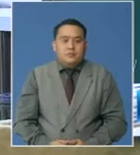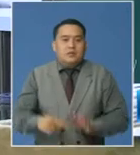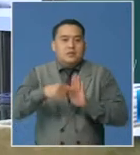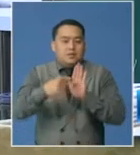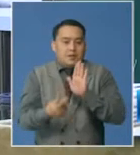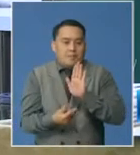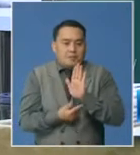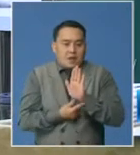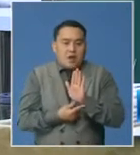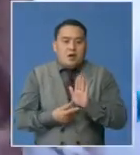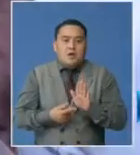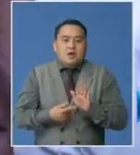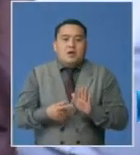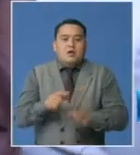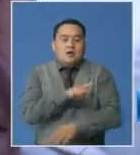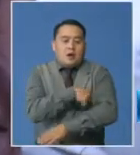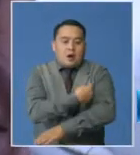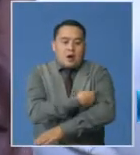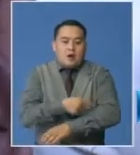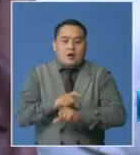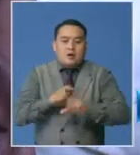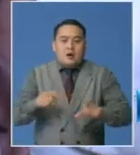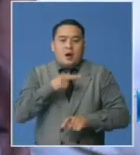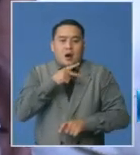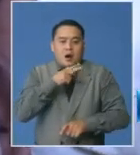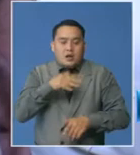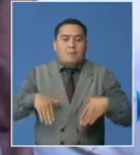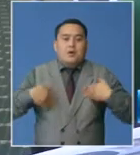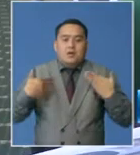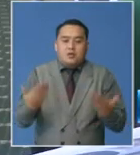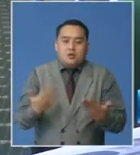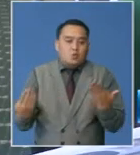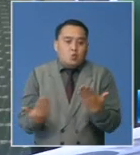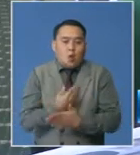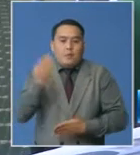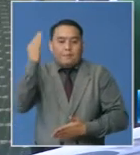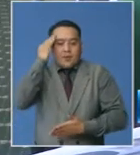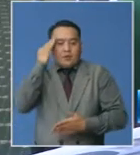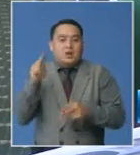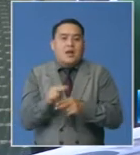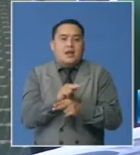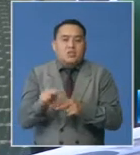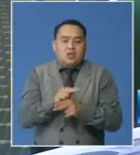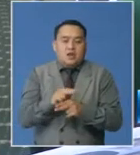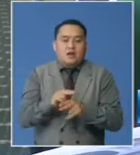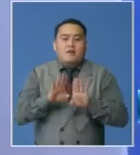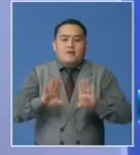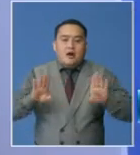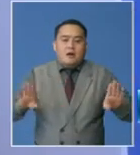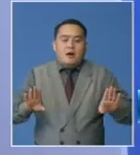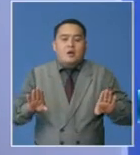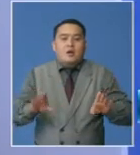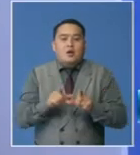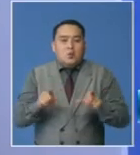17 клиник общего и узкого профиля со всех уголков Южной Кореи предложили самые современные методики лечения. В рамках выставки посетители